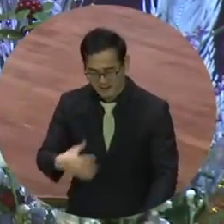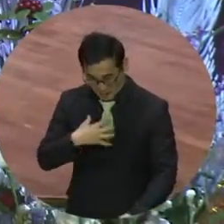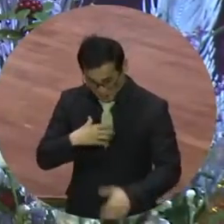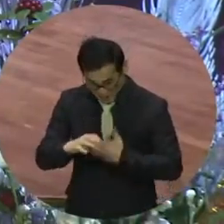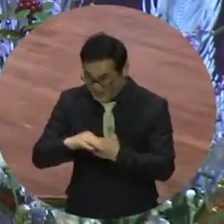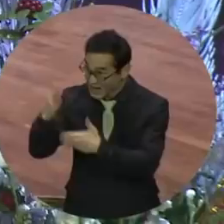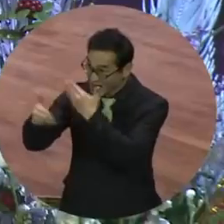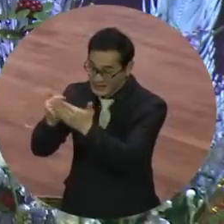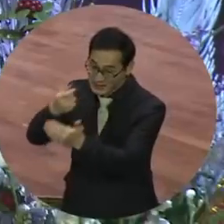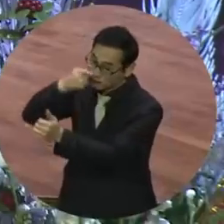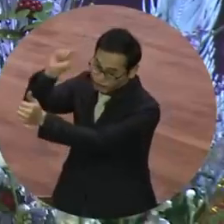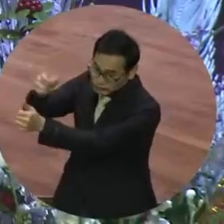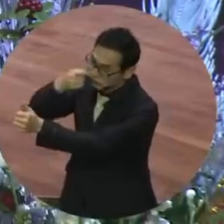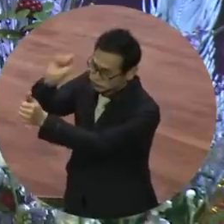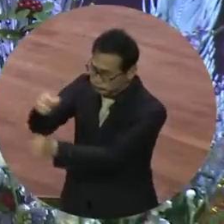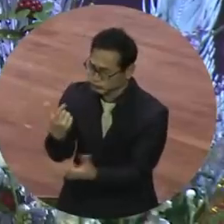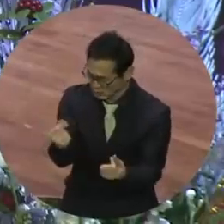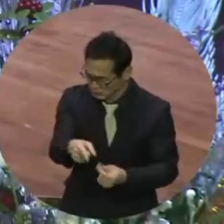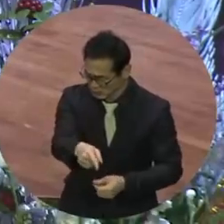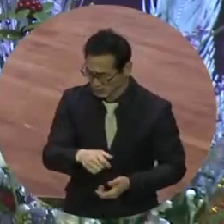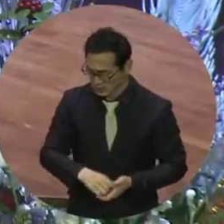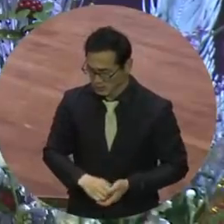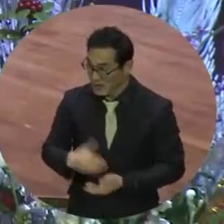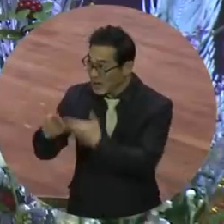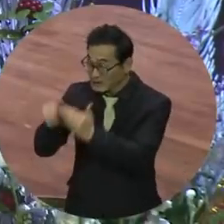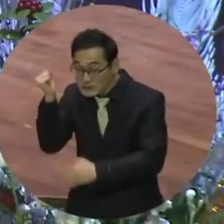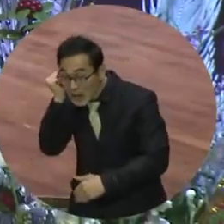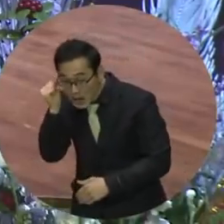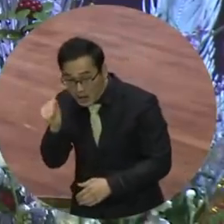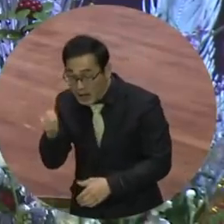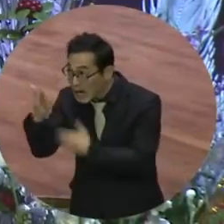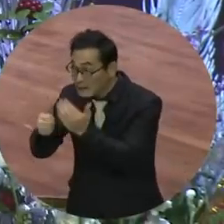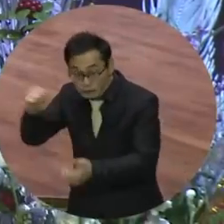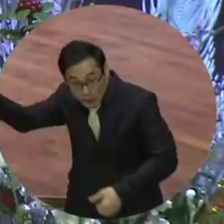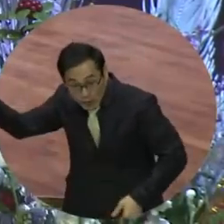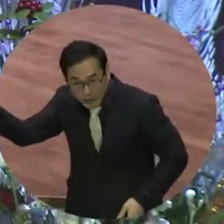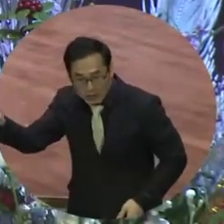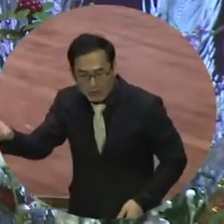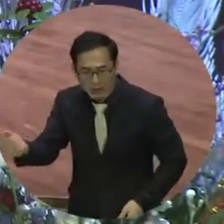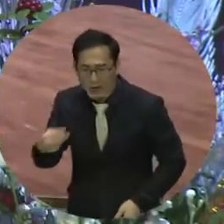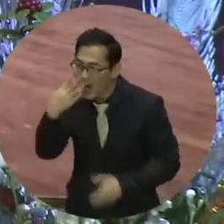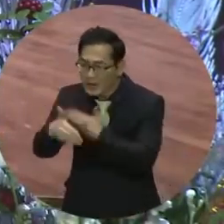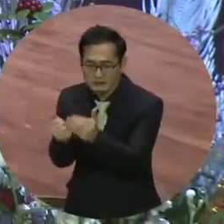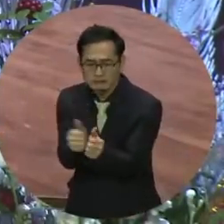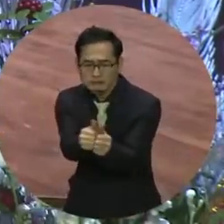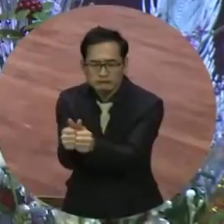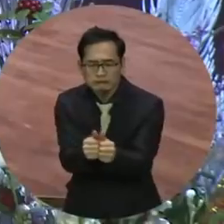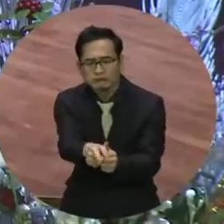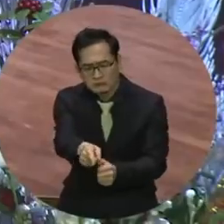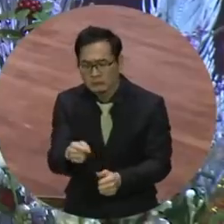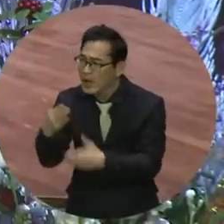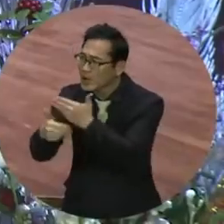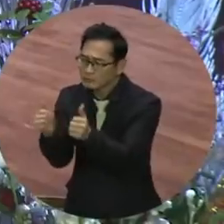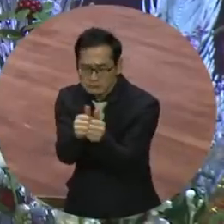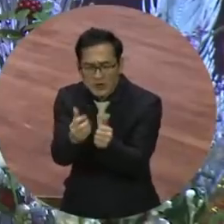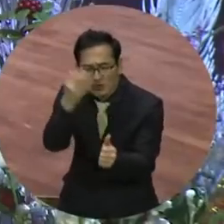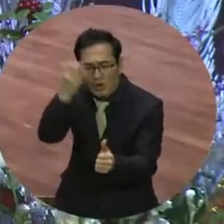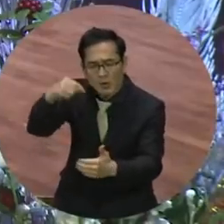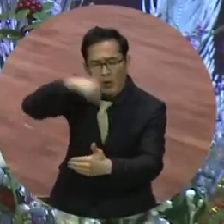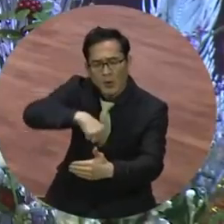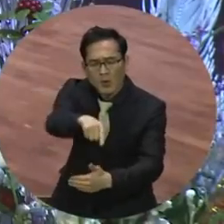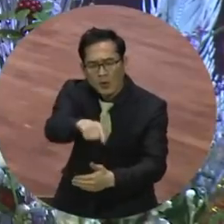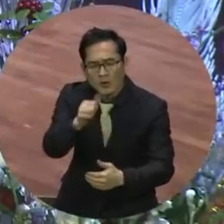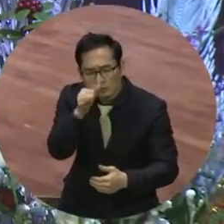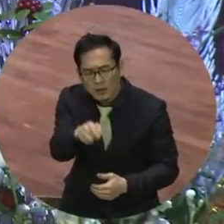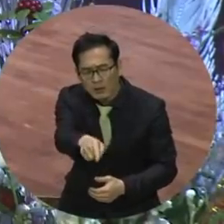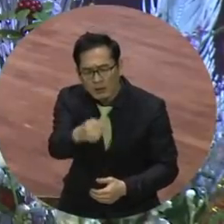그거. 하나님 주무시냐 돌아가셨냐. 너 하나님 함께 계시지 않냐. 지금 듣고 계시냐 성령이 네 안에서.